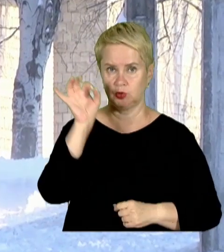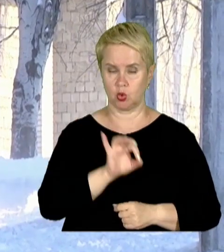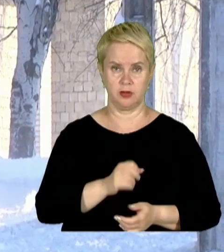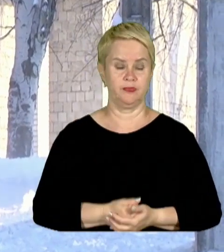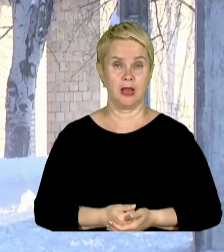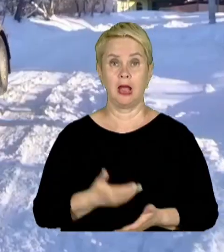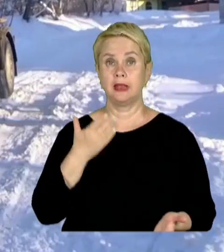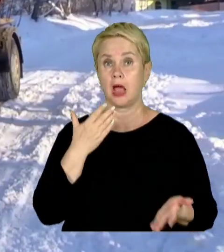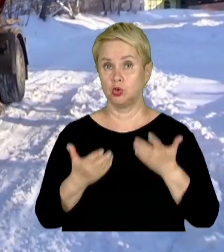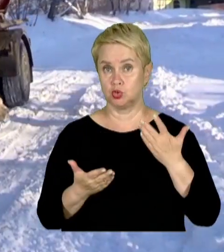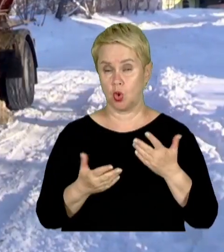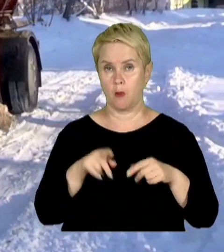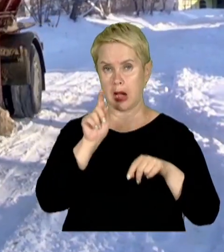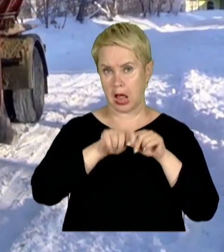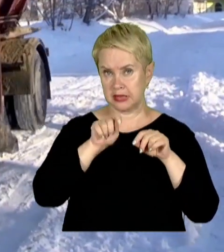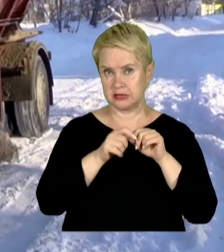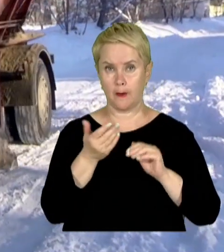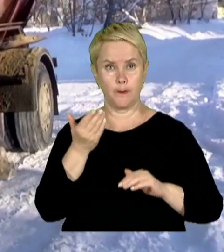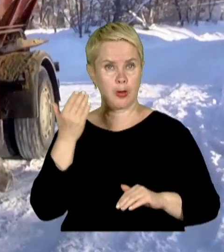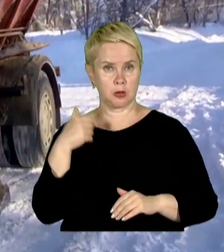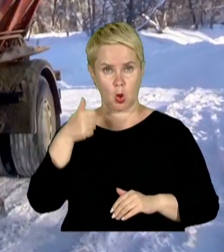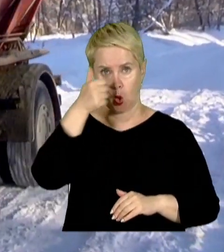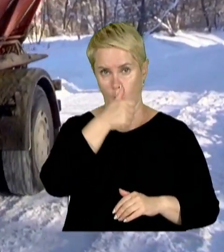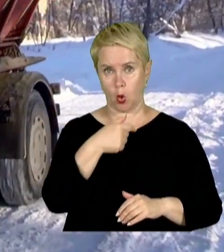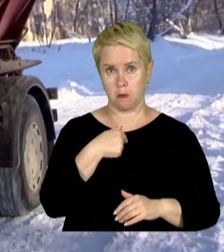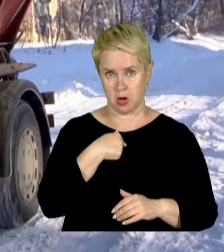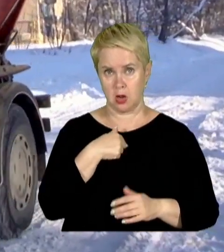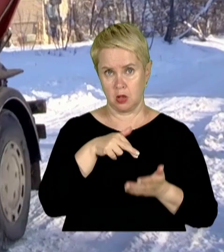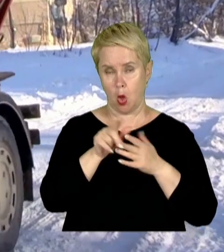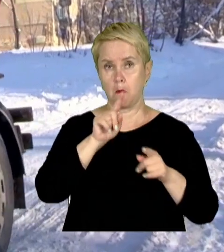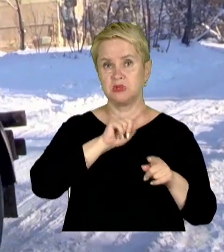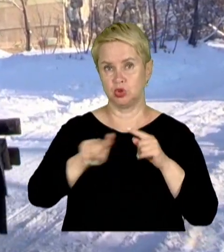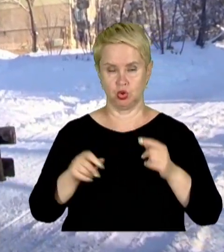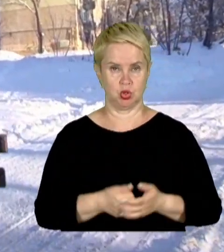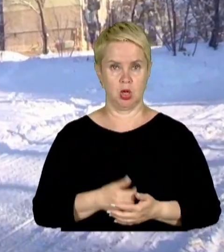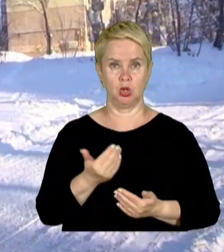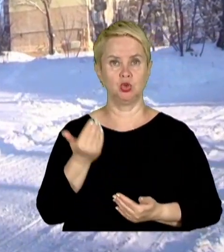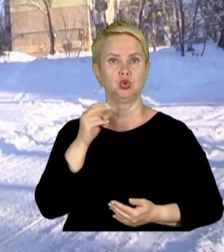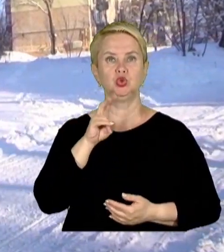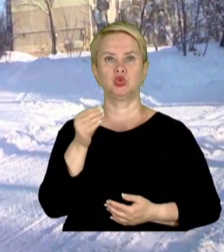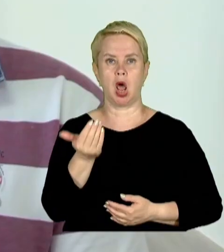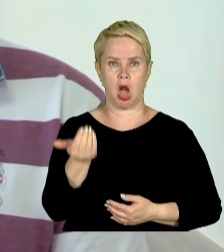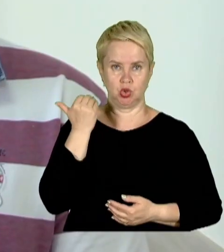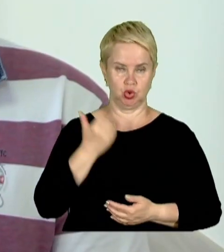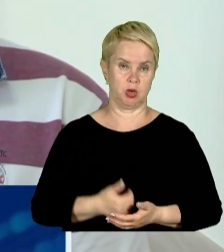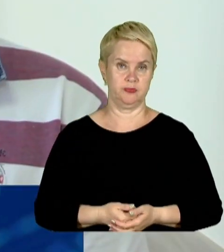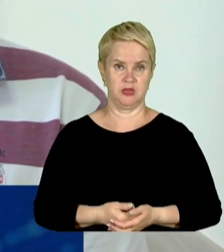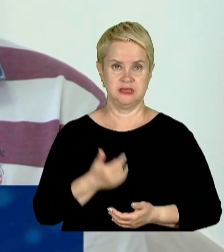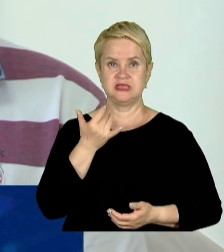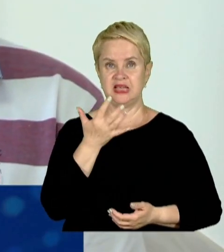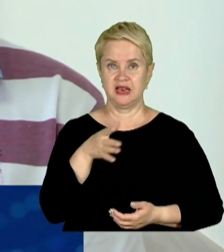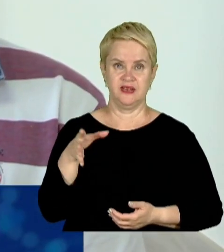100%. І якщо проаналізувати попередні роки, то ми йдемо швидше, ніж раніше, оскільки